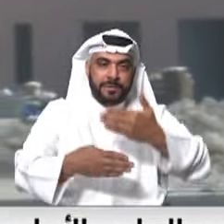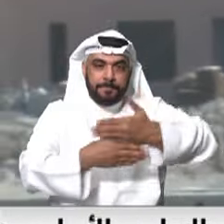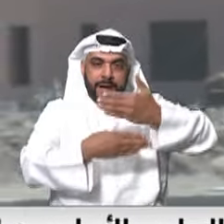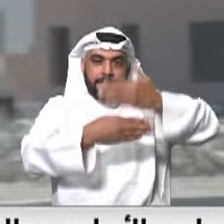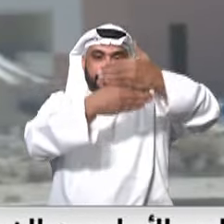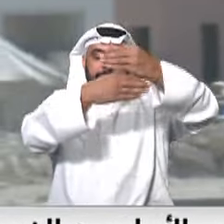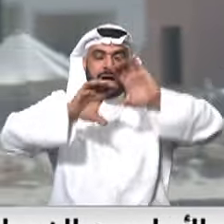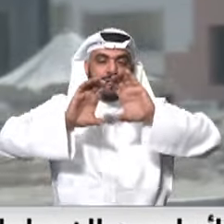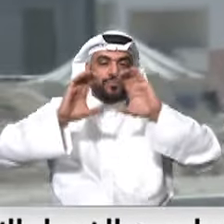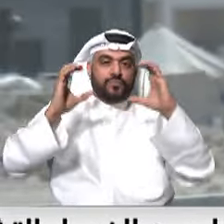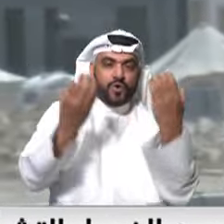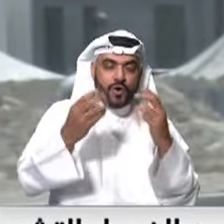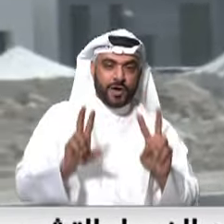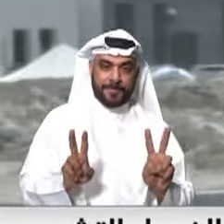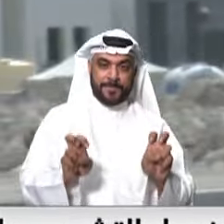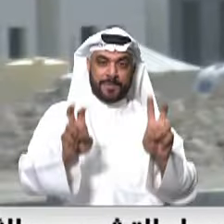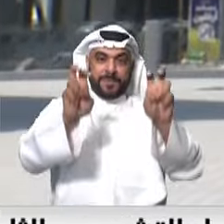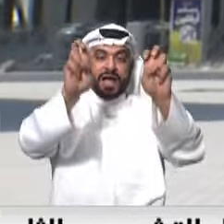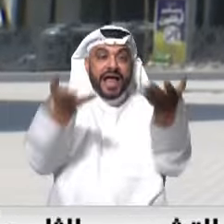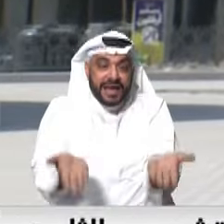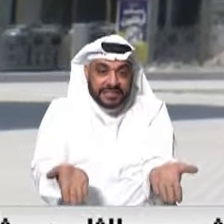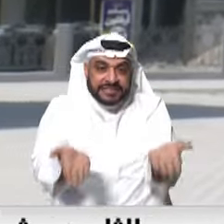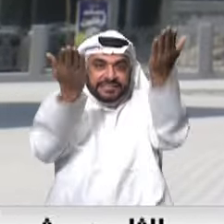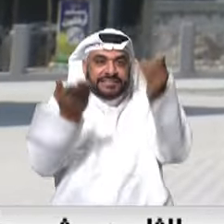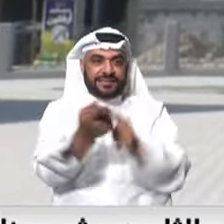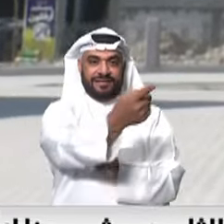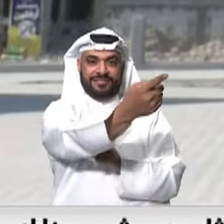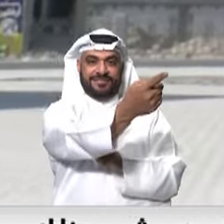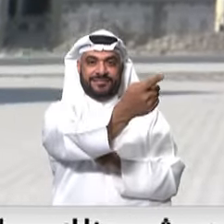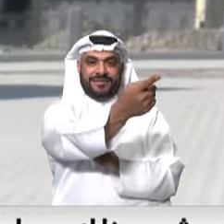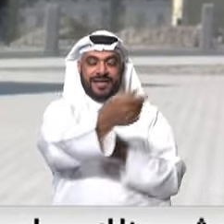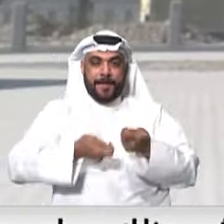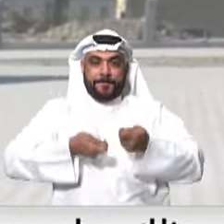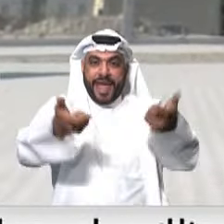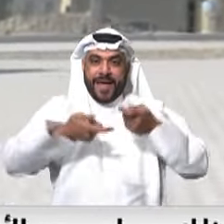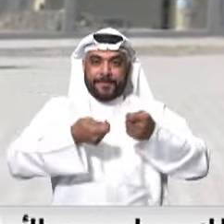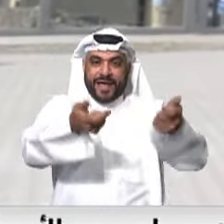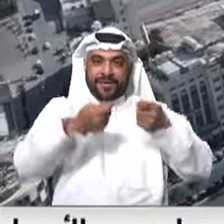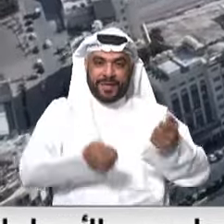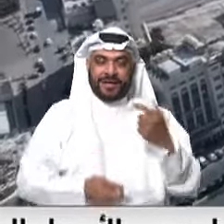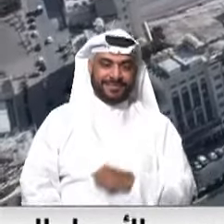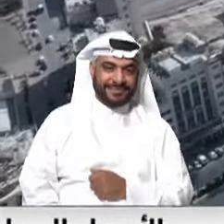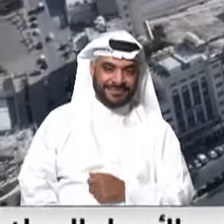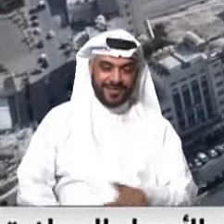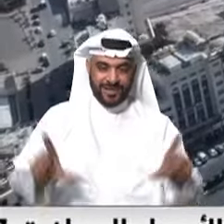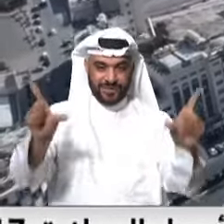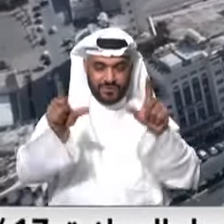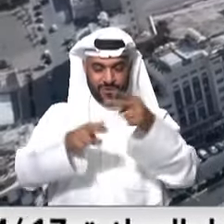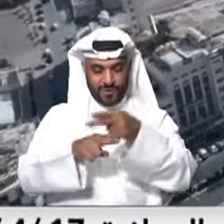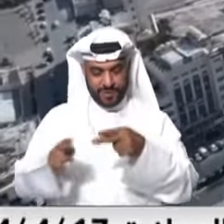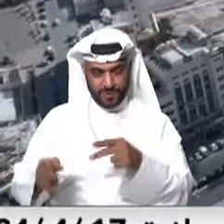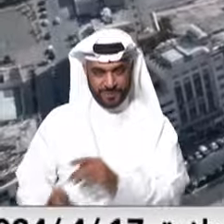العقاري الكويتي خلال الربع الاول من العام الحالي 2024 نواف الشراكي تلفزيون دوله الكويت